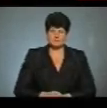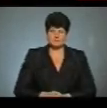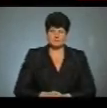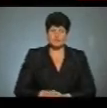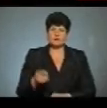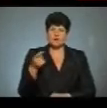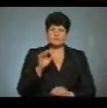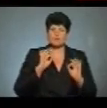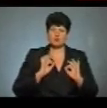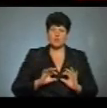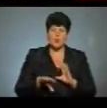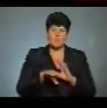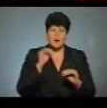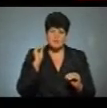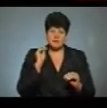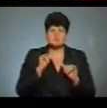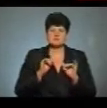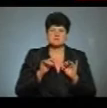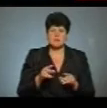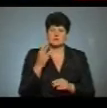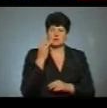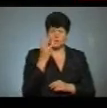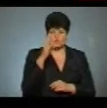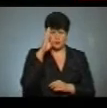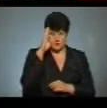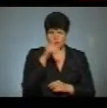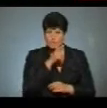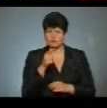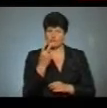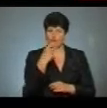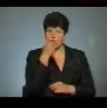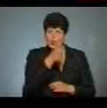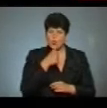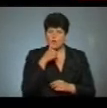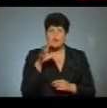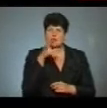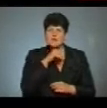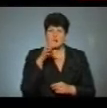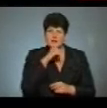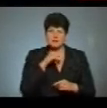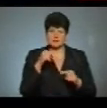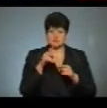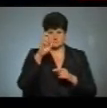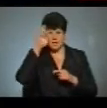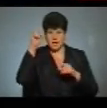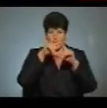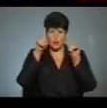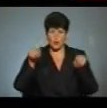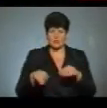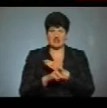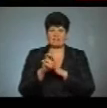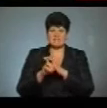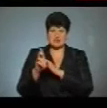Тернопільська прокуратура обрала запобіжний захід трьом чоловікам, які впродовж 2 років викрадали ікони з церков. Їх триматимуть під вартою з